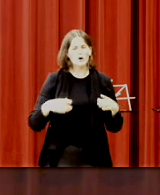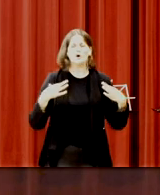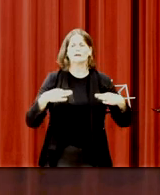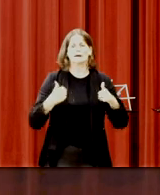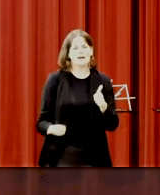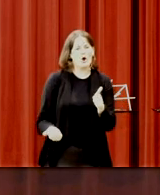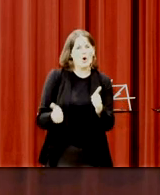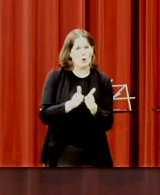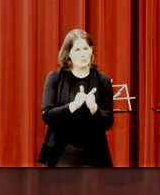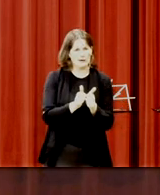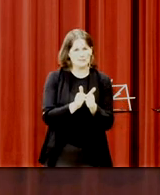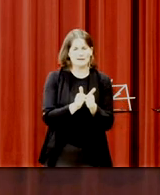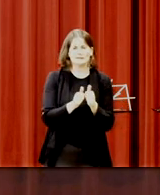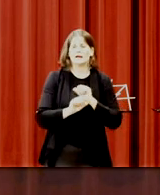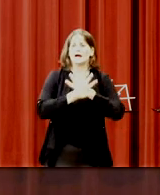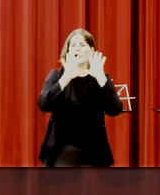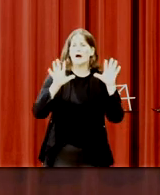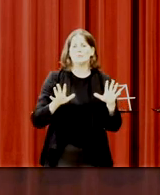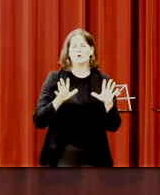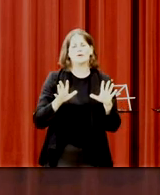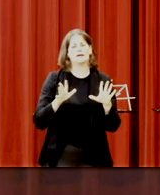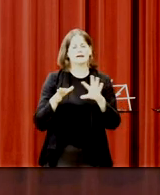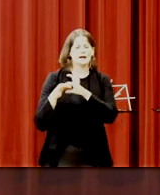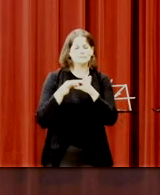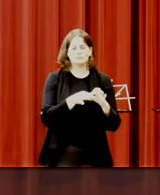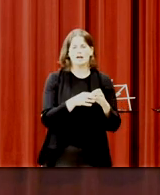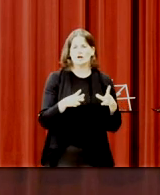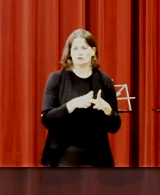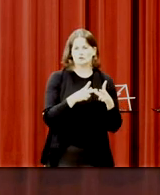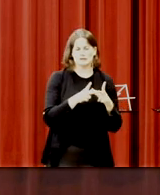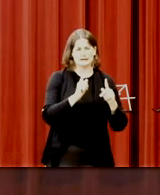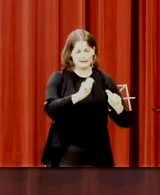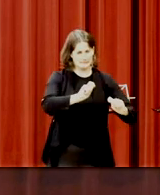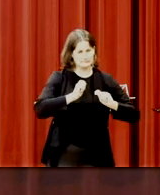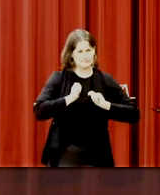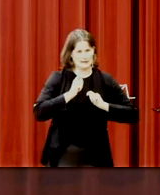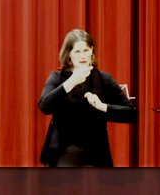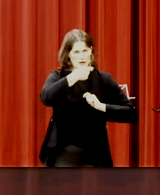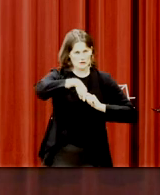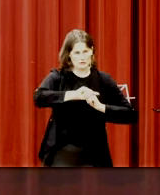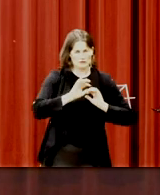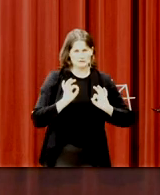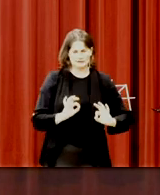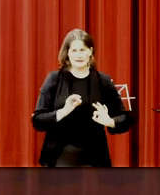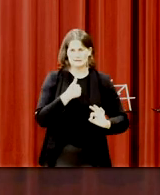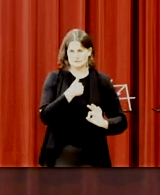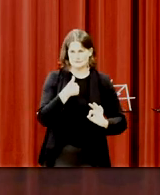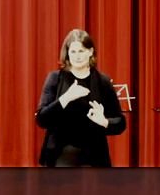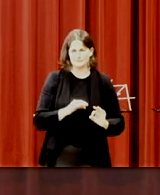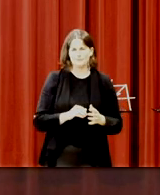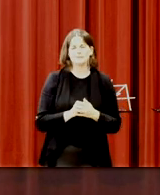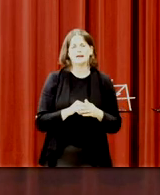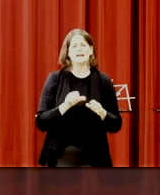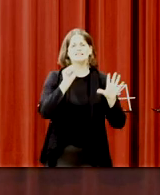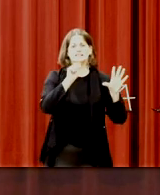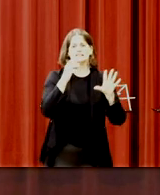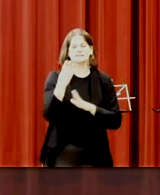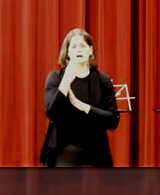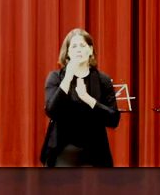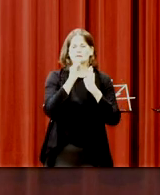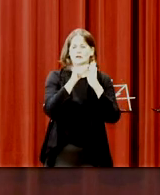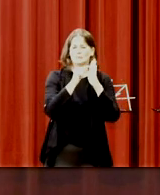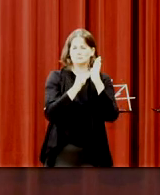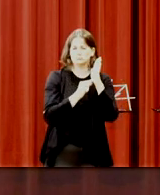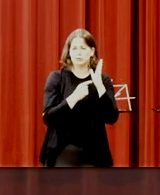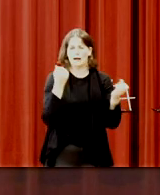Es planteja 64 ambicioses actuacions, no les relataré pas ara, però els que han tingut l'oportunitat de llegir-ho ja saben quines són